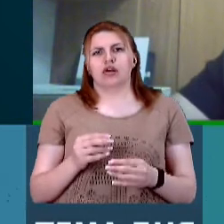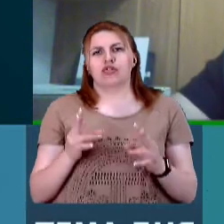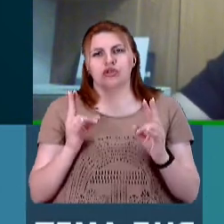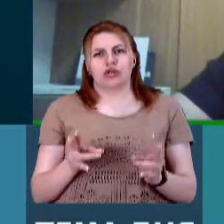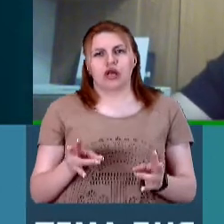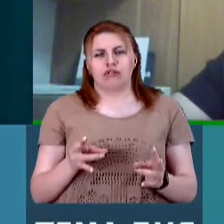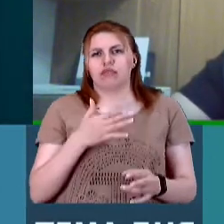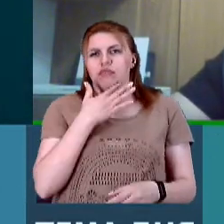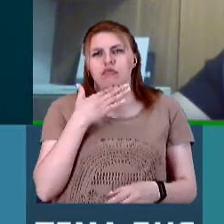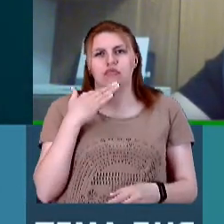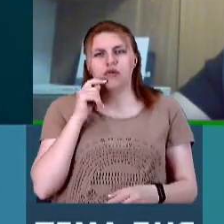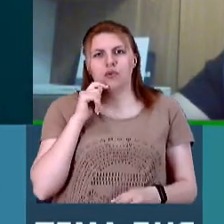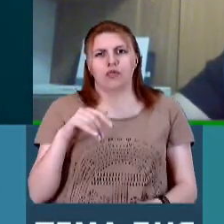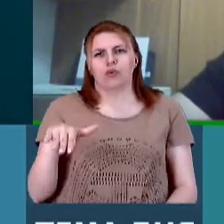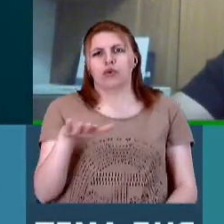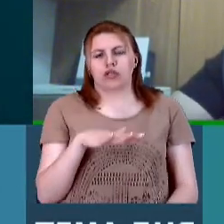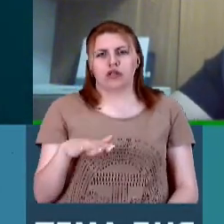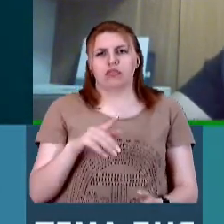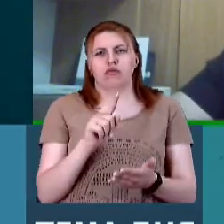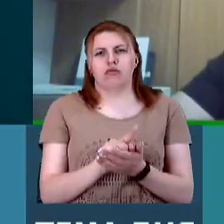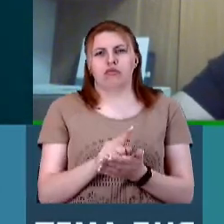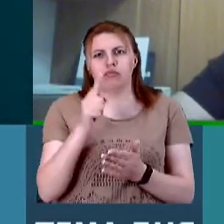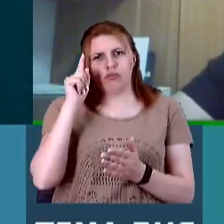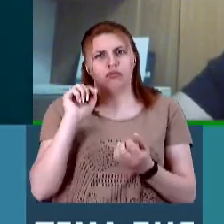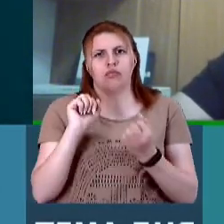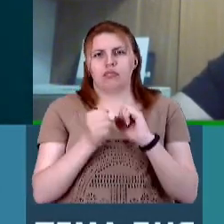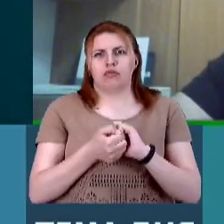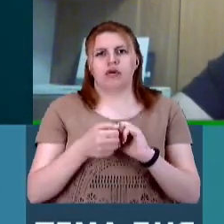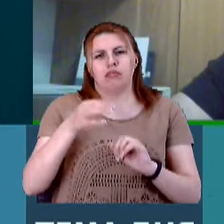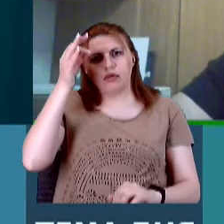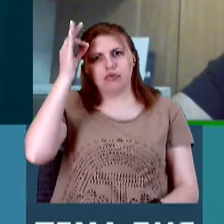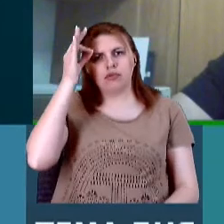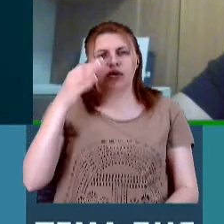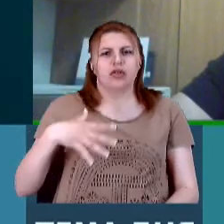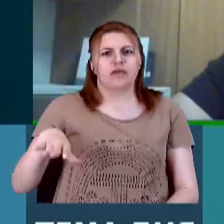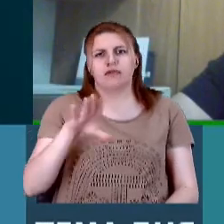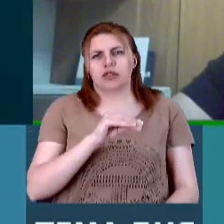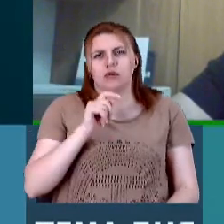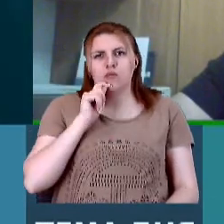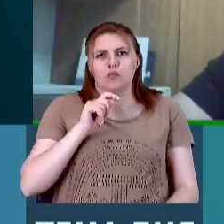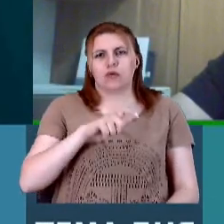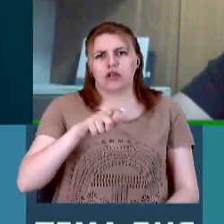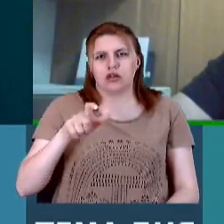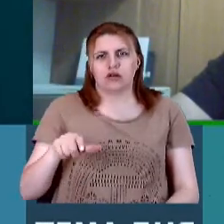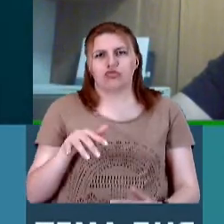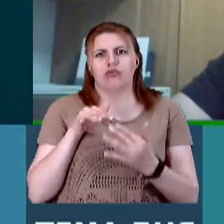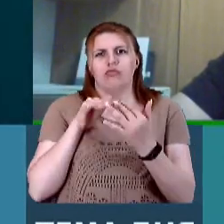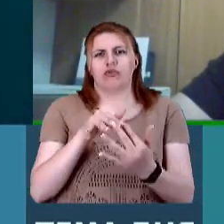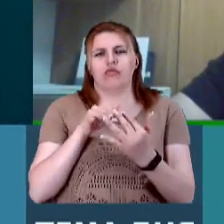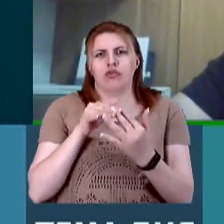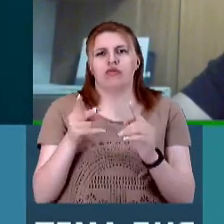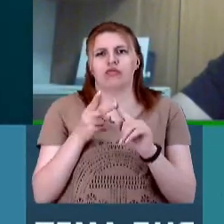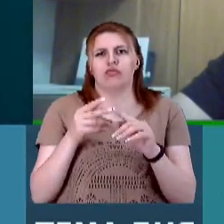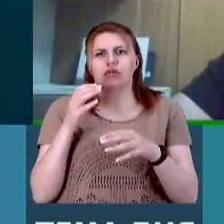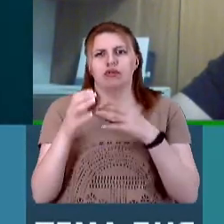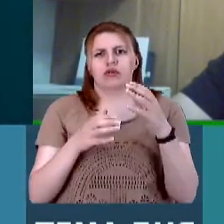багато українців, і ми маємо пам'ятати усіх українців, які воювали в Другій світовій проти нацизму. От і все.